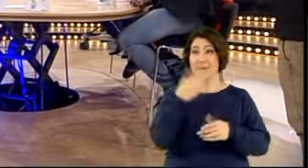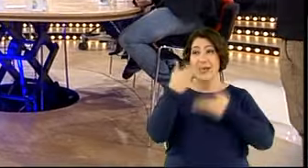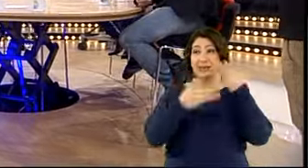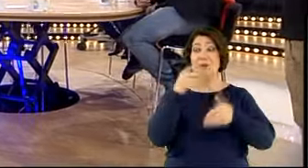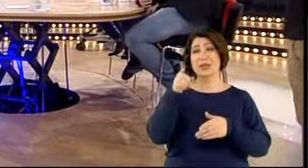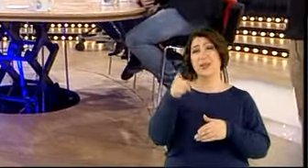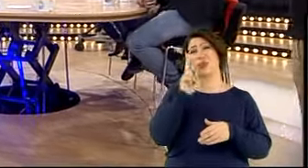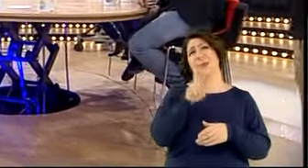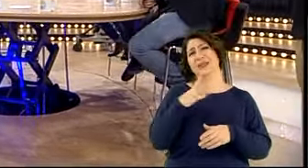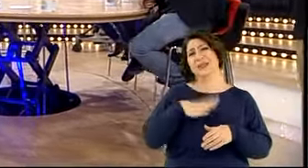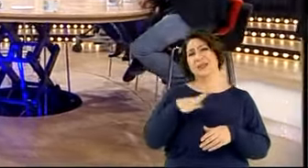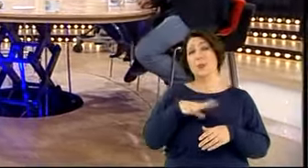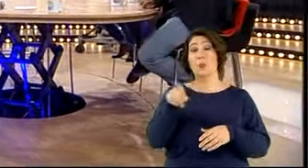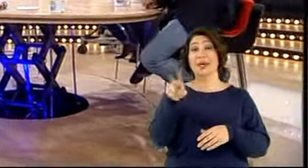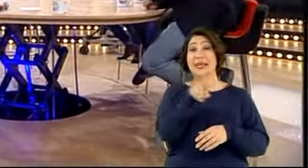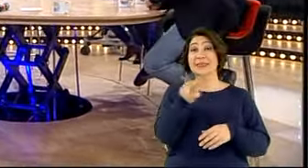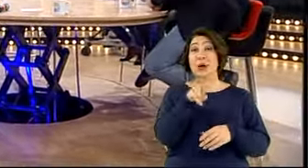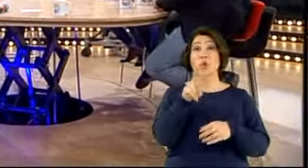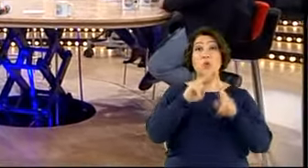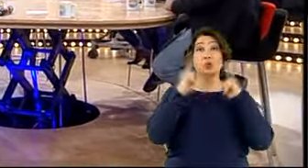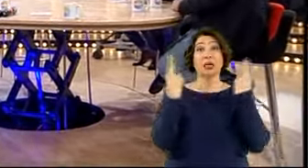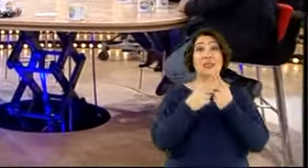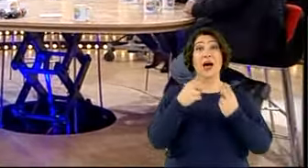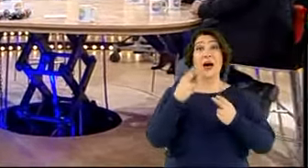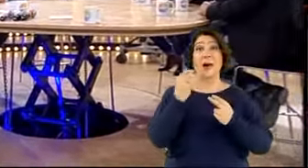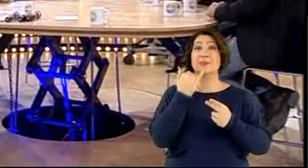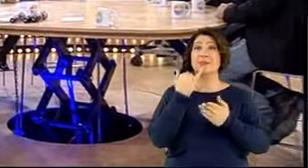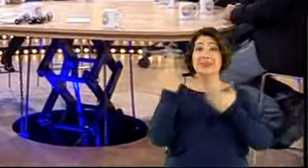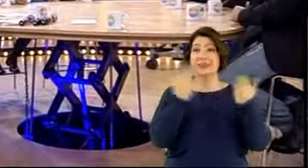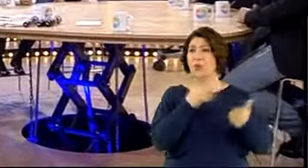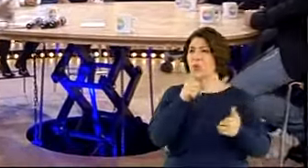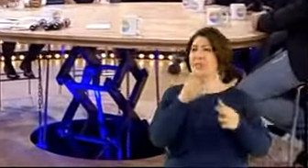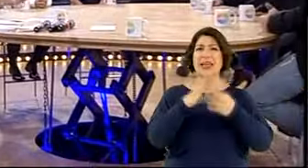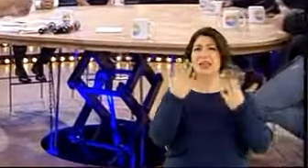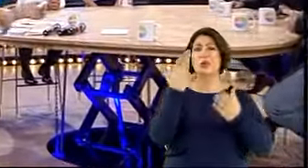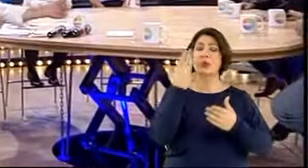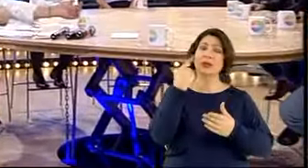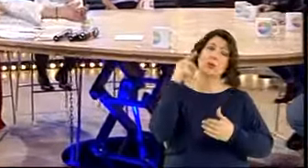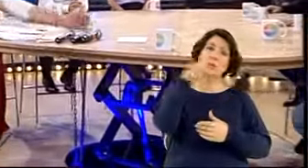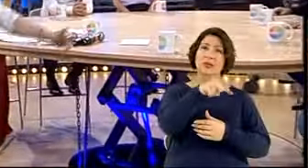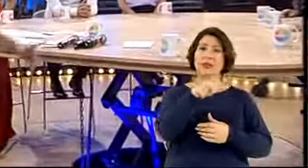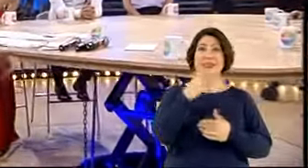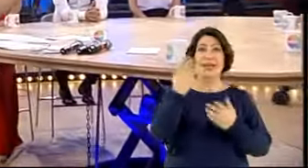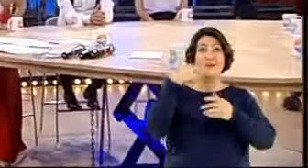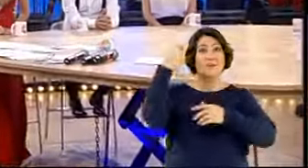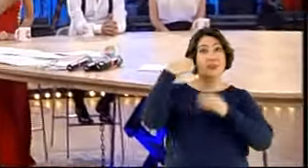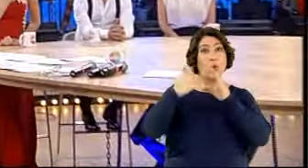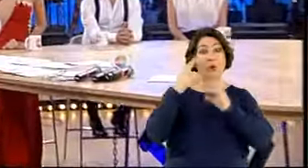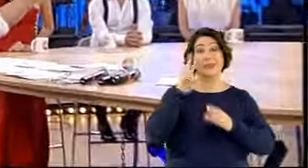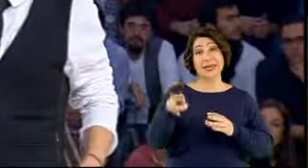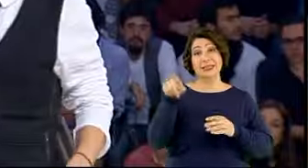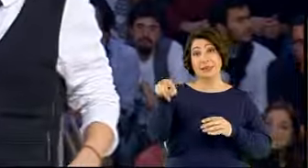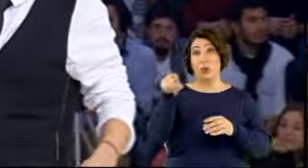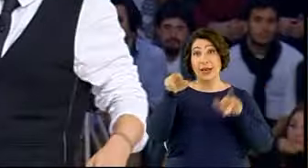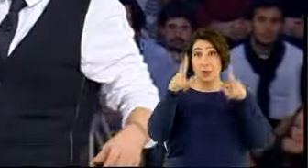de böyle görmek isterim. Bu iki uluslararası aktörü ağırladığımız zaman neydi o, şunu bir göstersene. Herkes görsün ne kadar güzel. Bak onlar